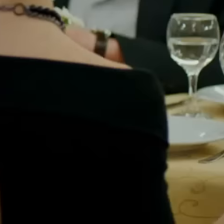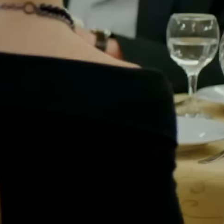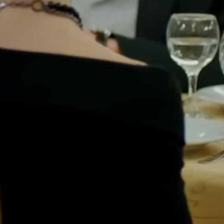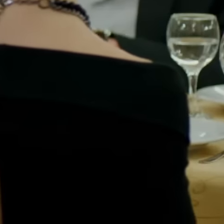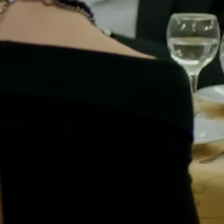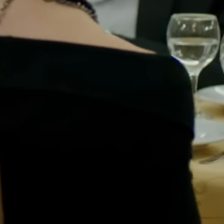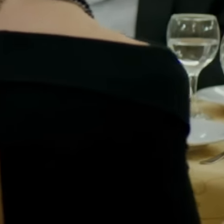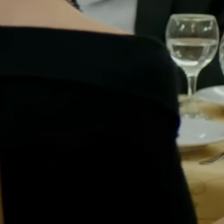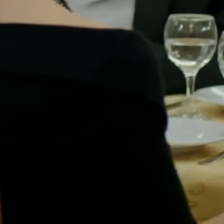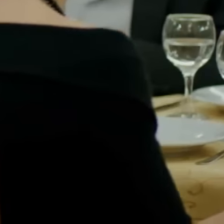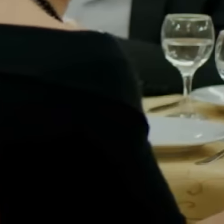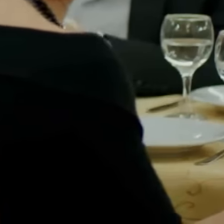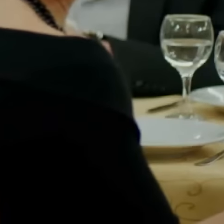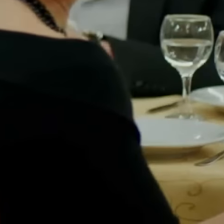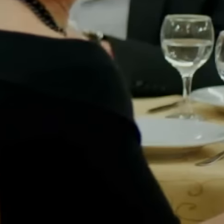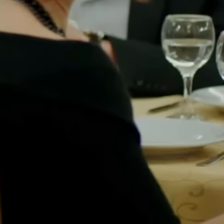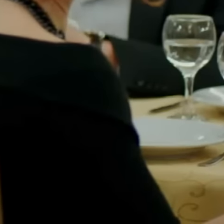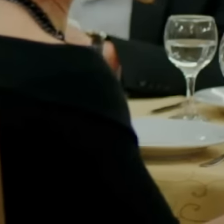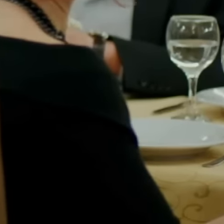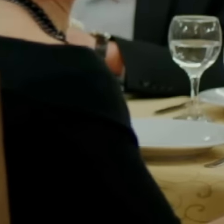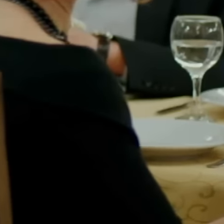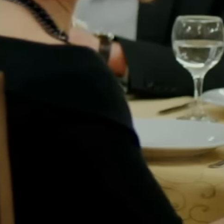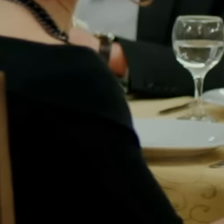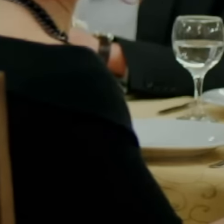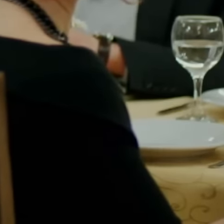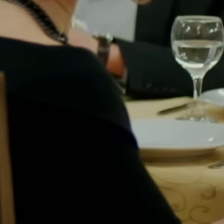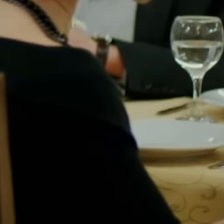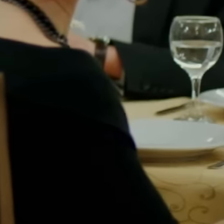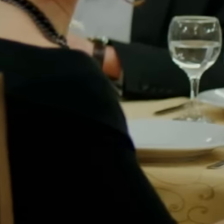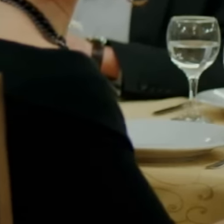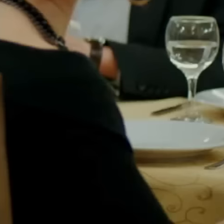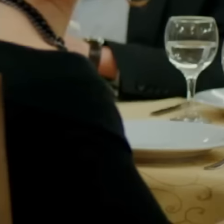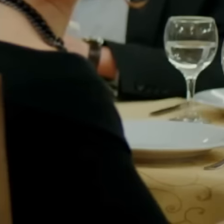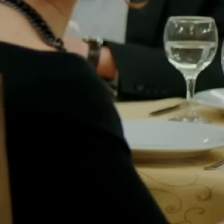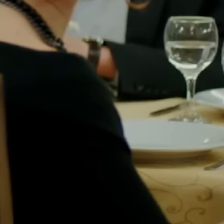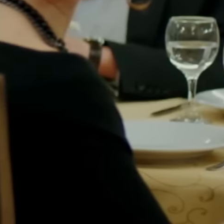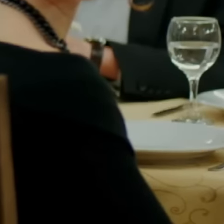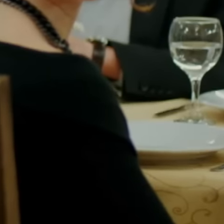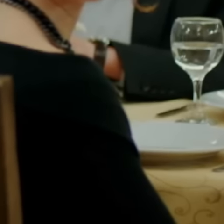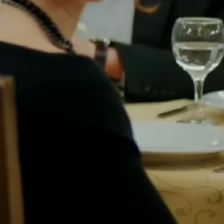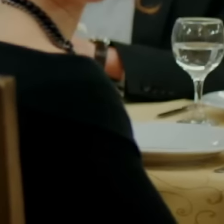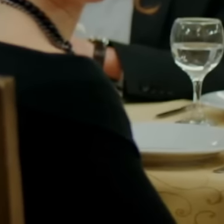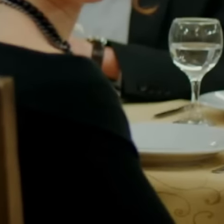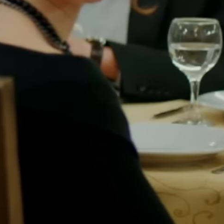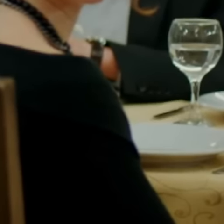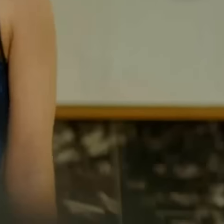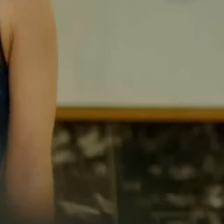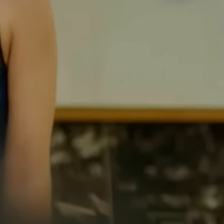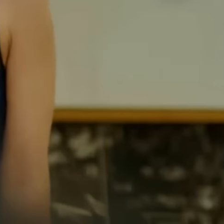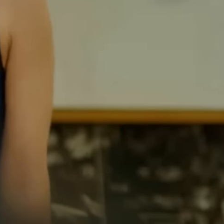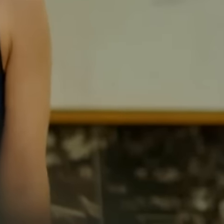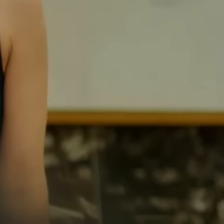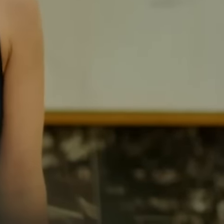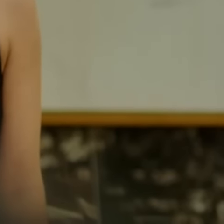transparan. Sevinç Masar'la Sabri'nin şaşkın bakışlarını merak edip arkasını döndü. Önüne kıvırarak attığı saçı